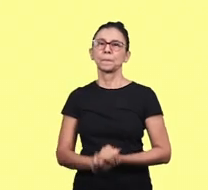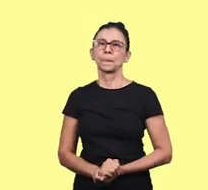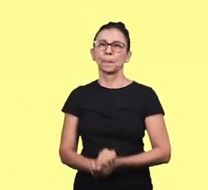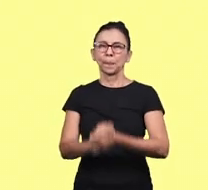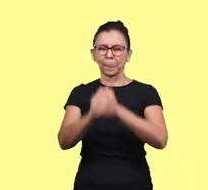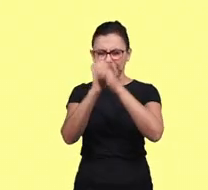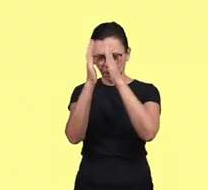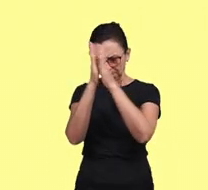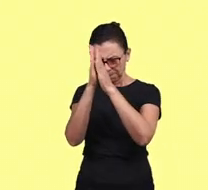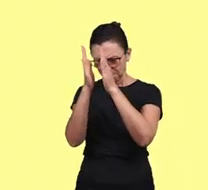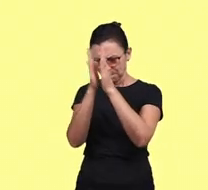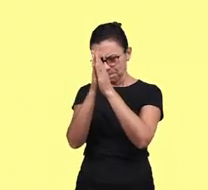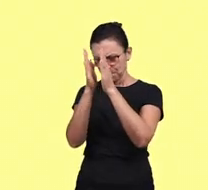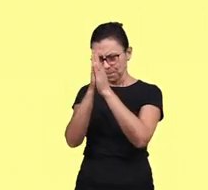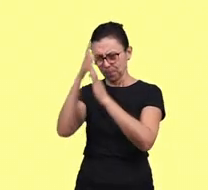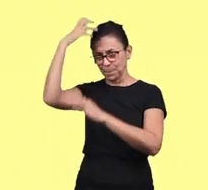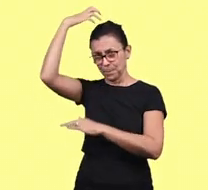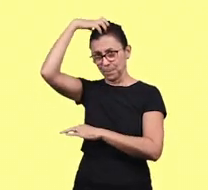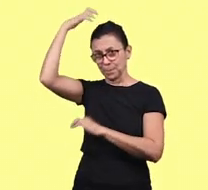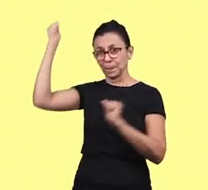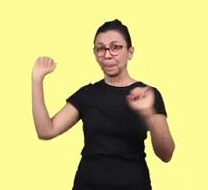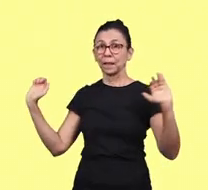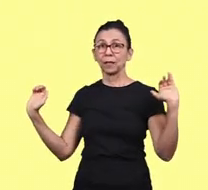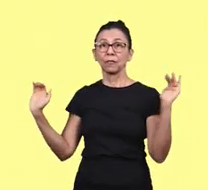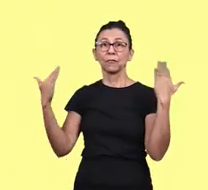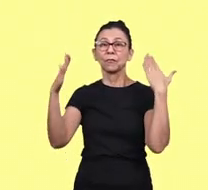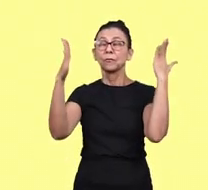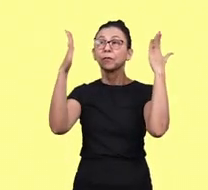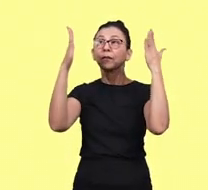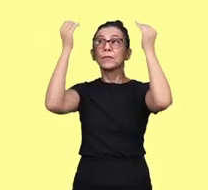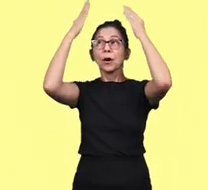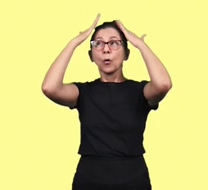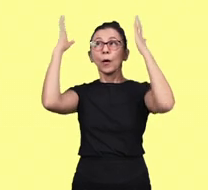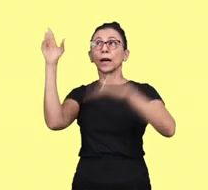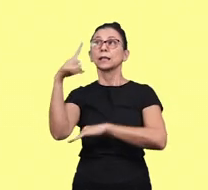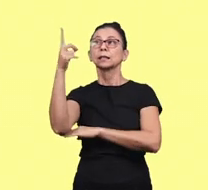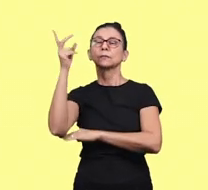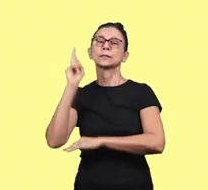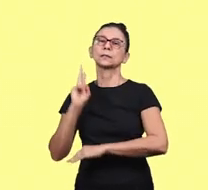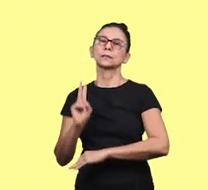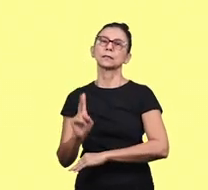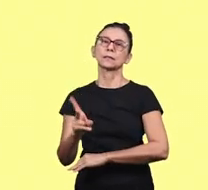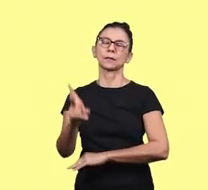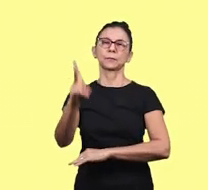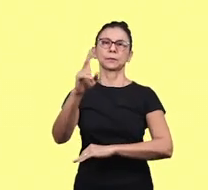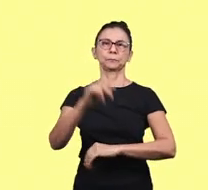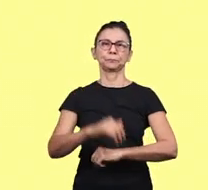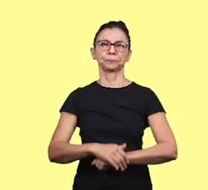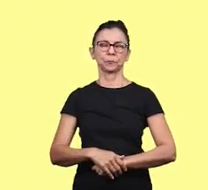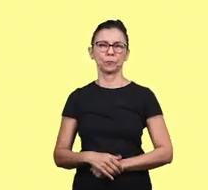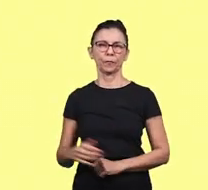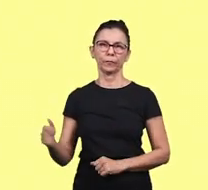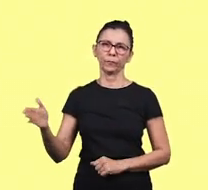terre et s'est prosternée devant le roi et a dit, « Vive le roi David, mon Seigneur, pour toujours. »